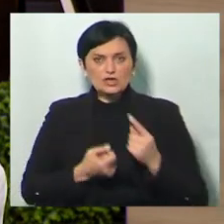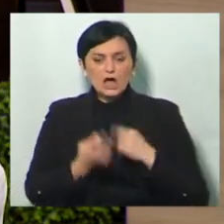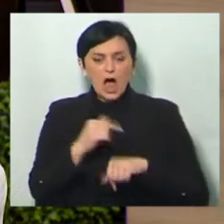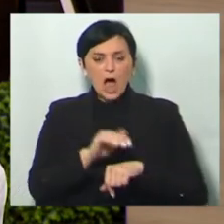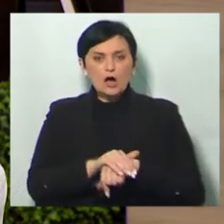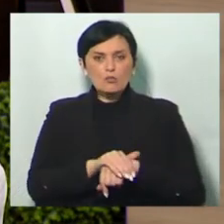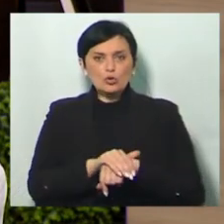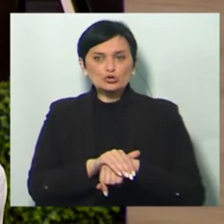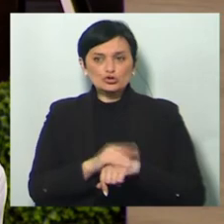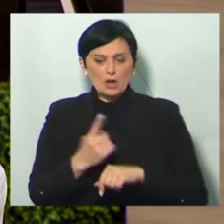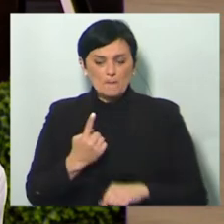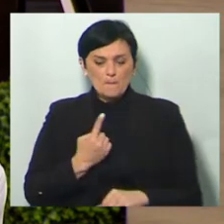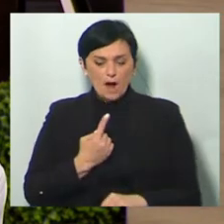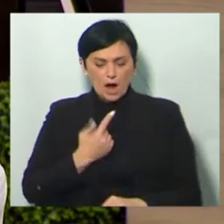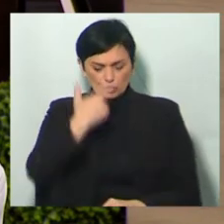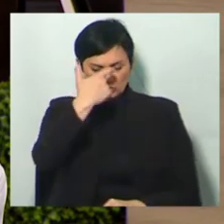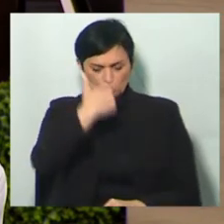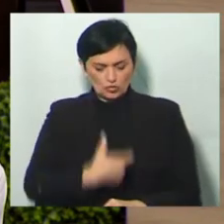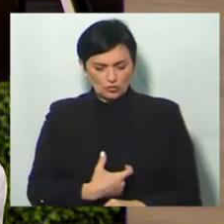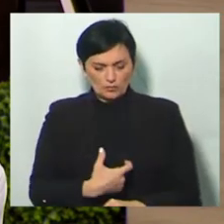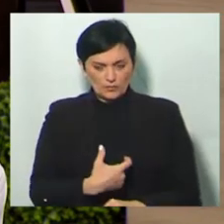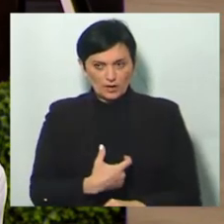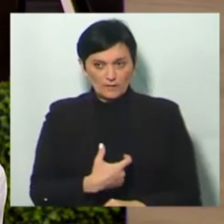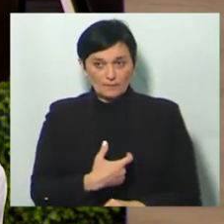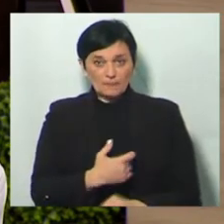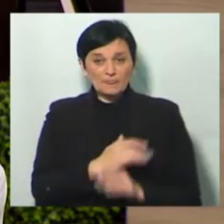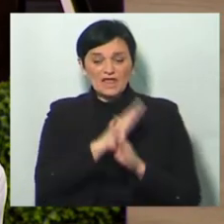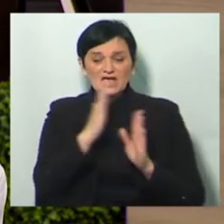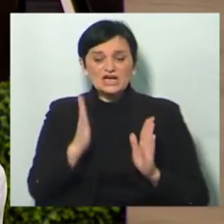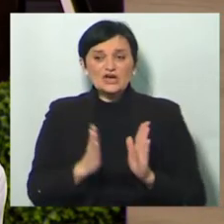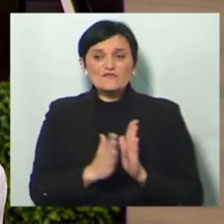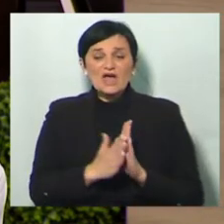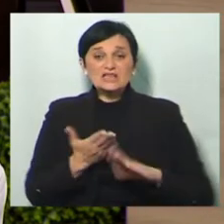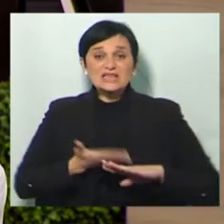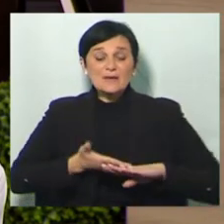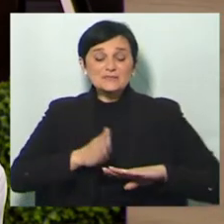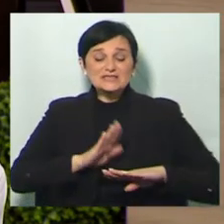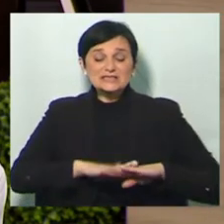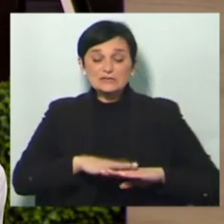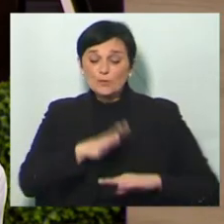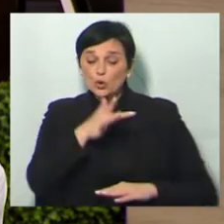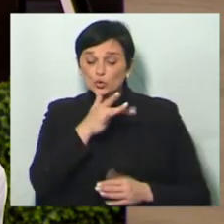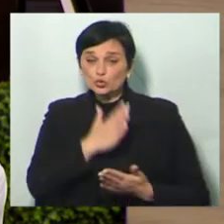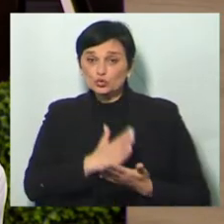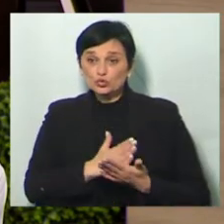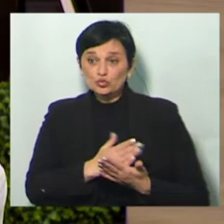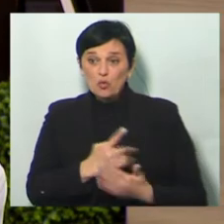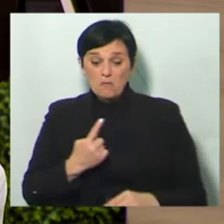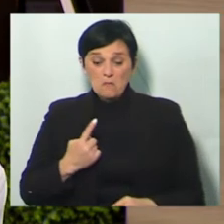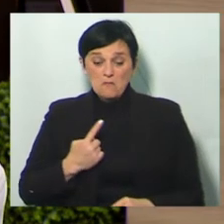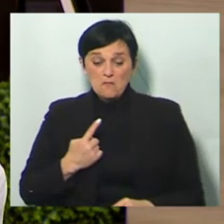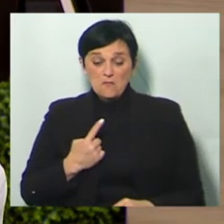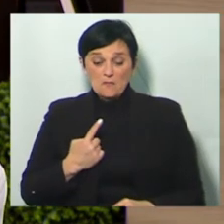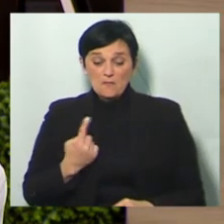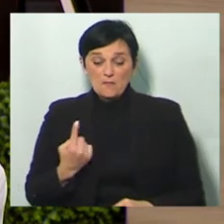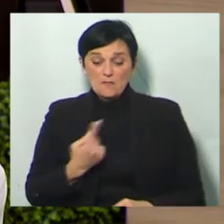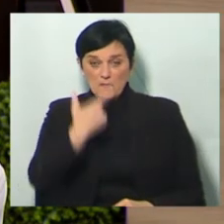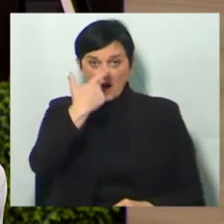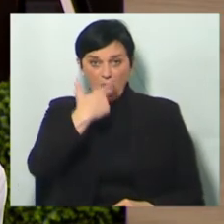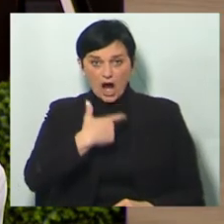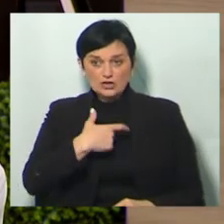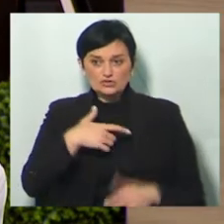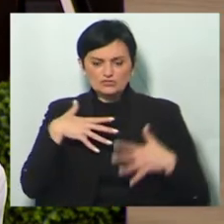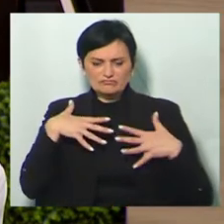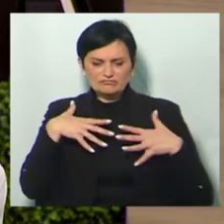აღმოჩნდეს მარტოობაში. Და ყველაზე მძიმე მომენტია, როდესაც ეს მარტოობა